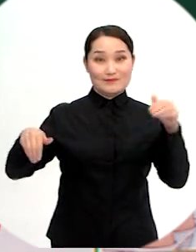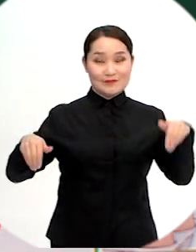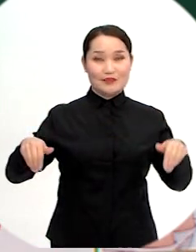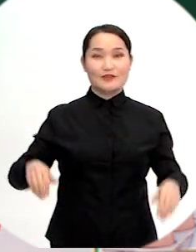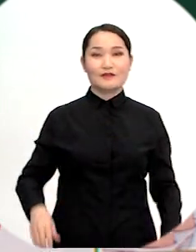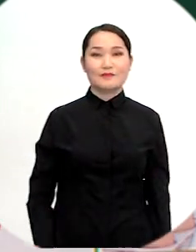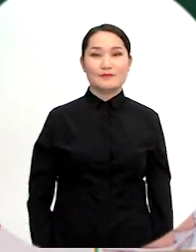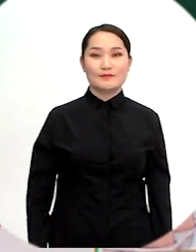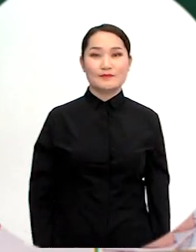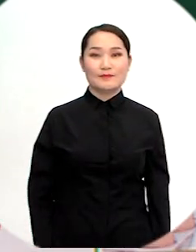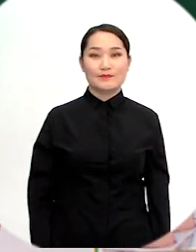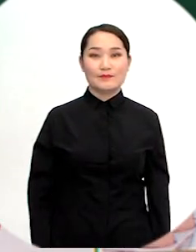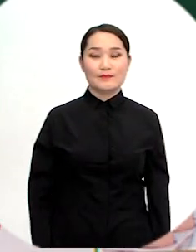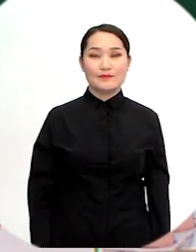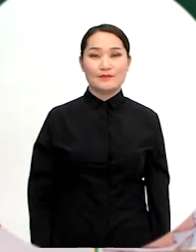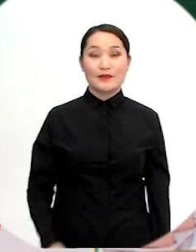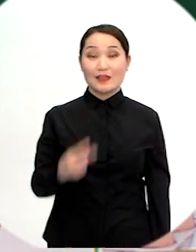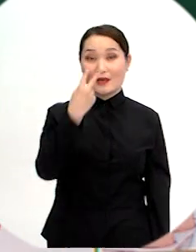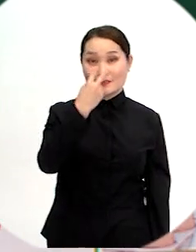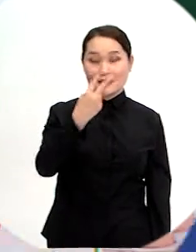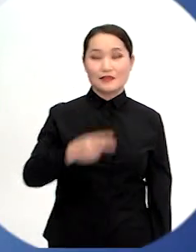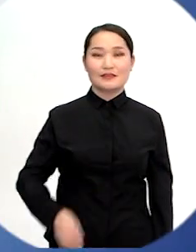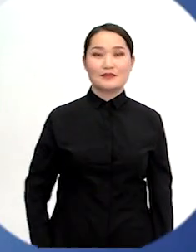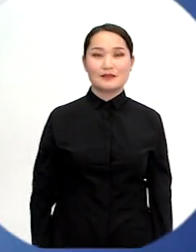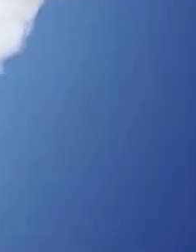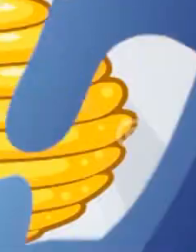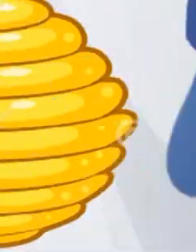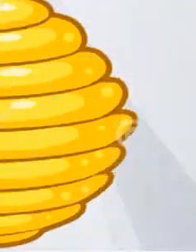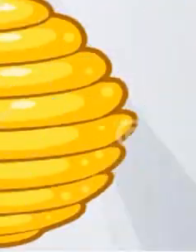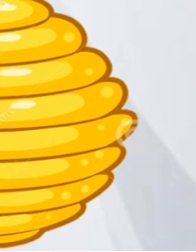1 үүрэнд хэдэн зөгий оногдох нь үтцгээе.